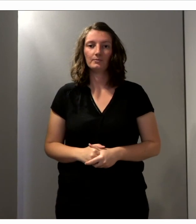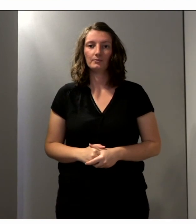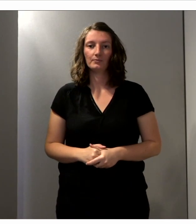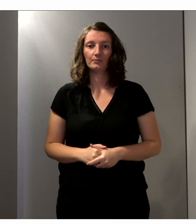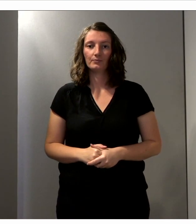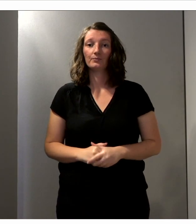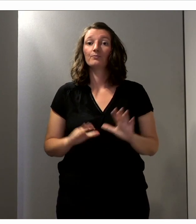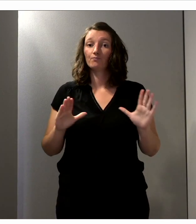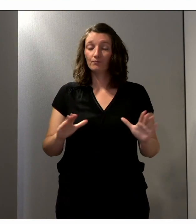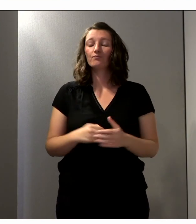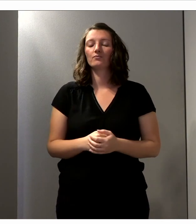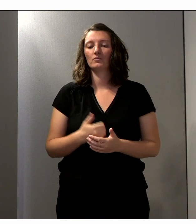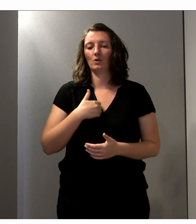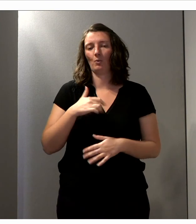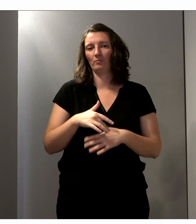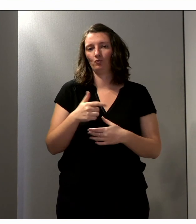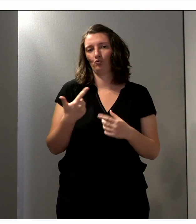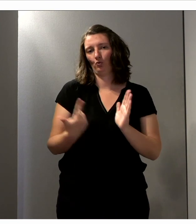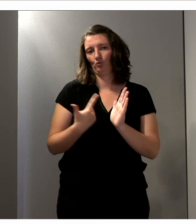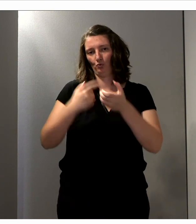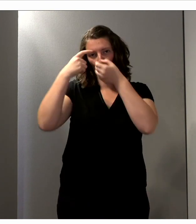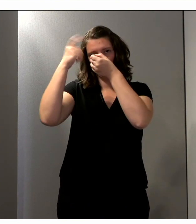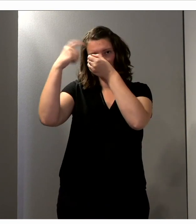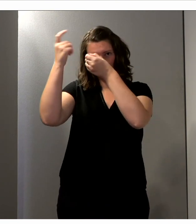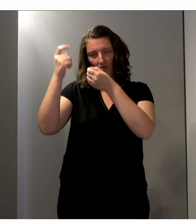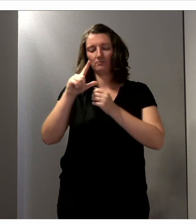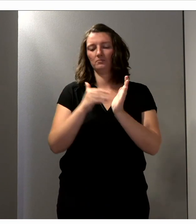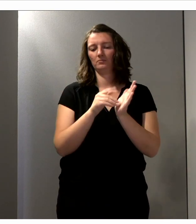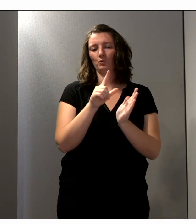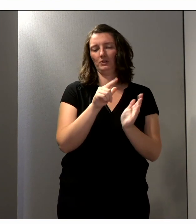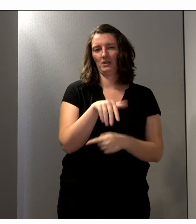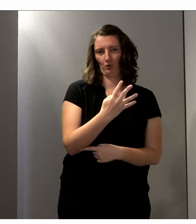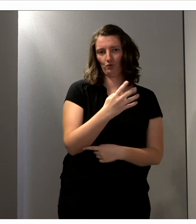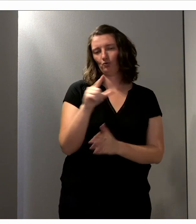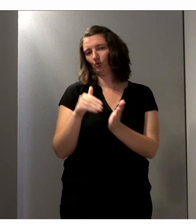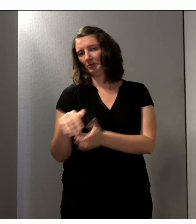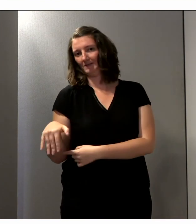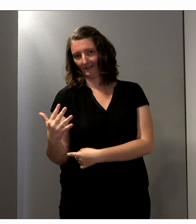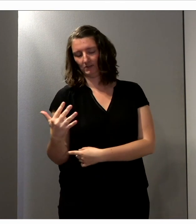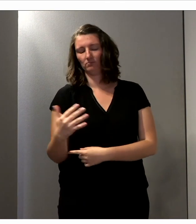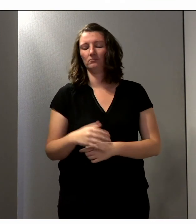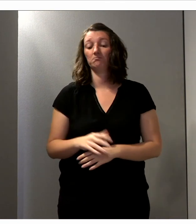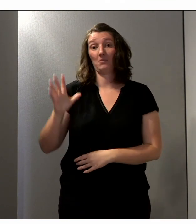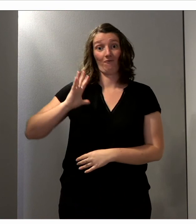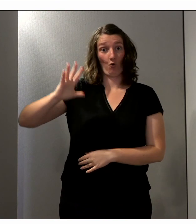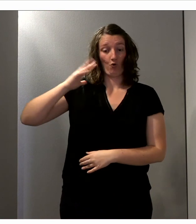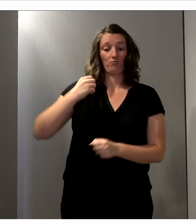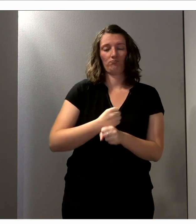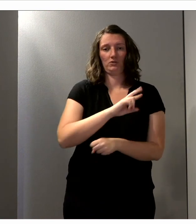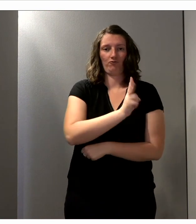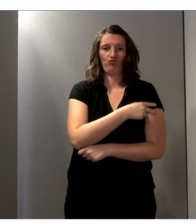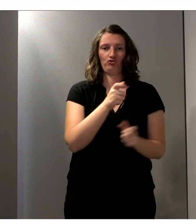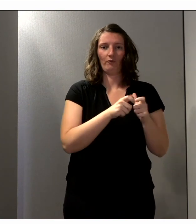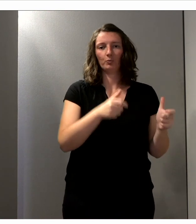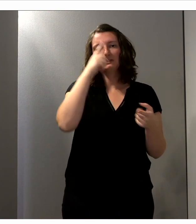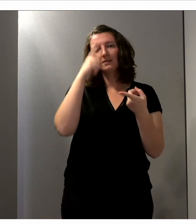Donc, avant mes 2 AVC, c'était en 2014 et 2015, j'étais chef d'entreprise dans